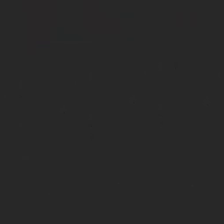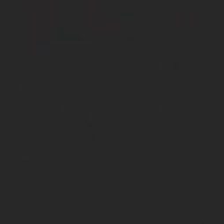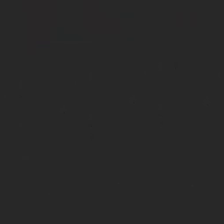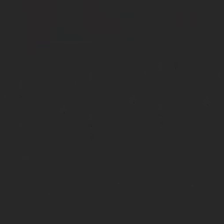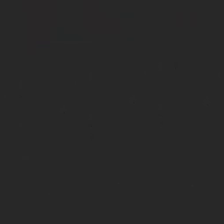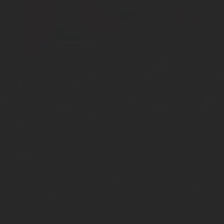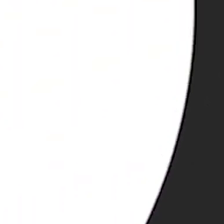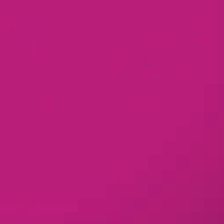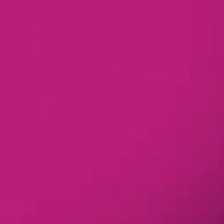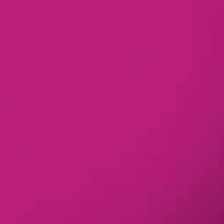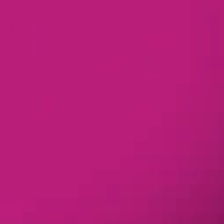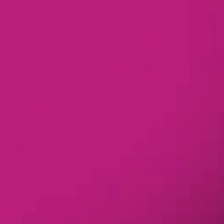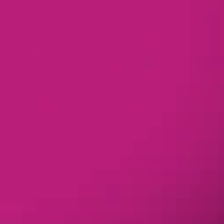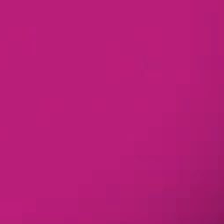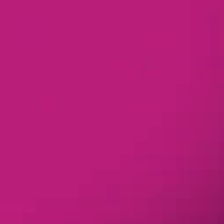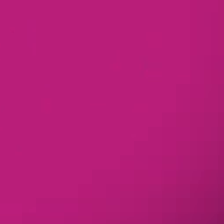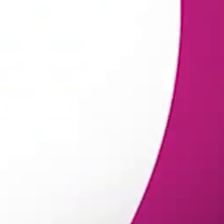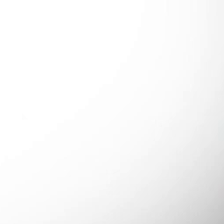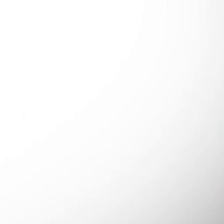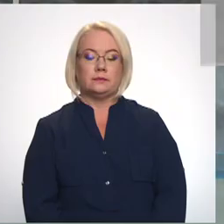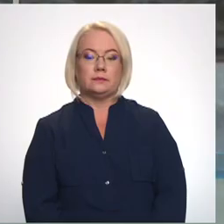Re! Viss ēters ir te!